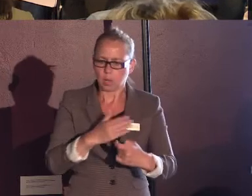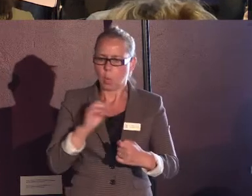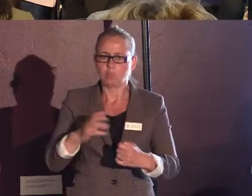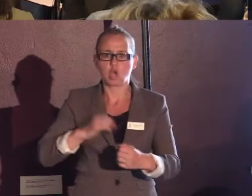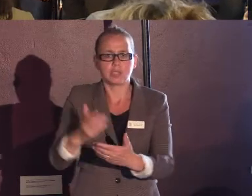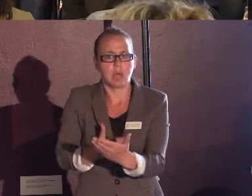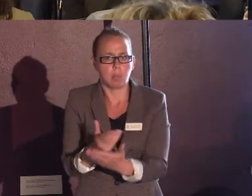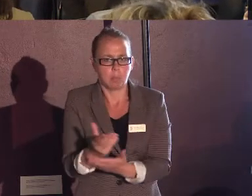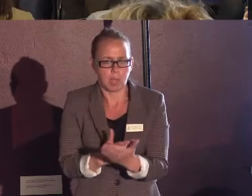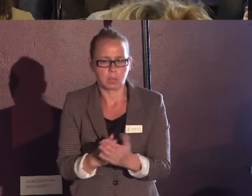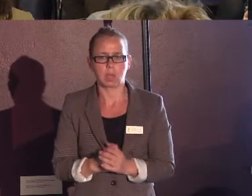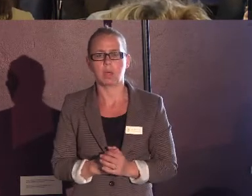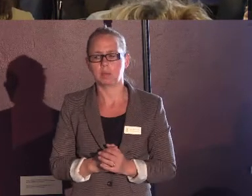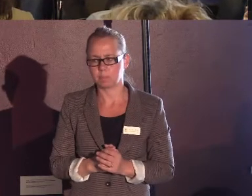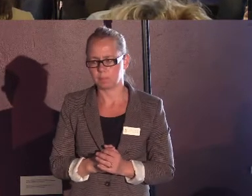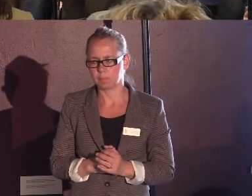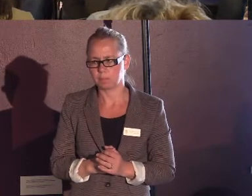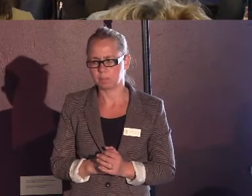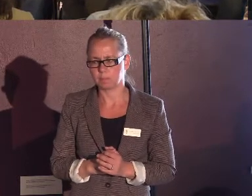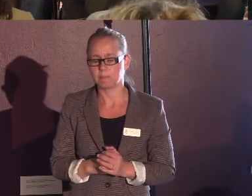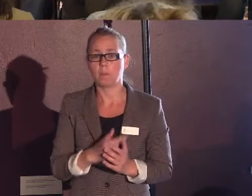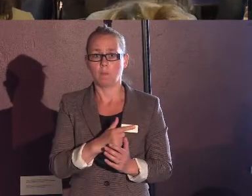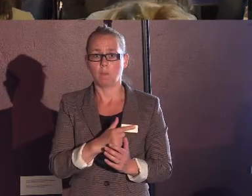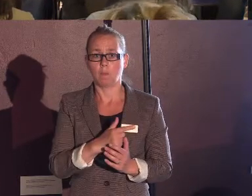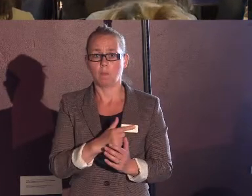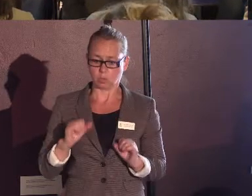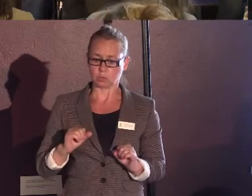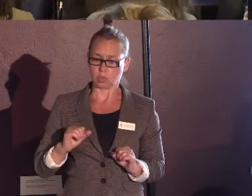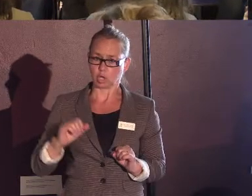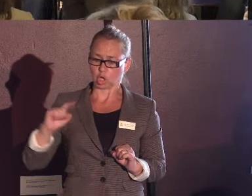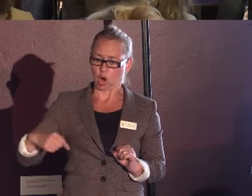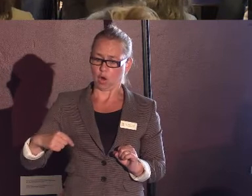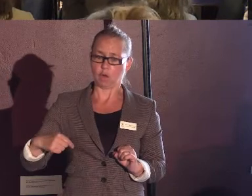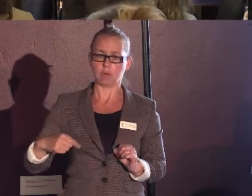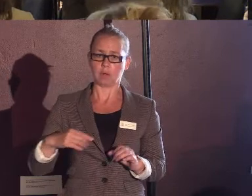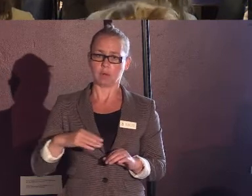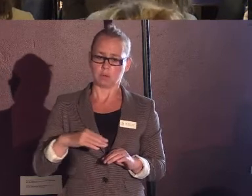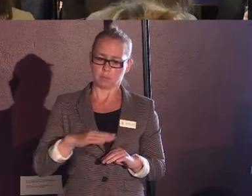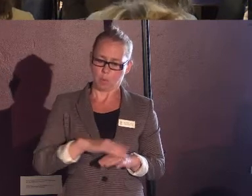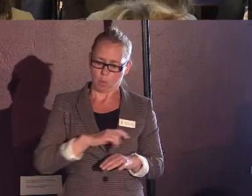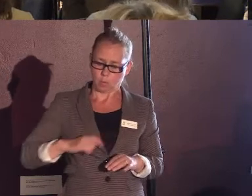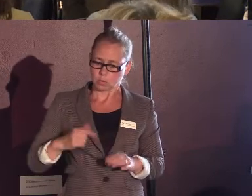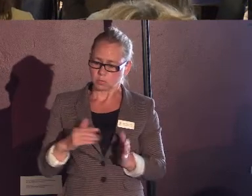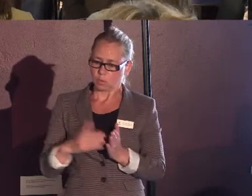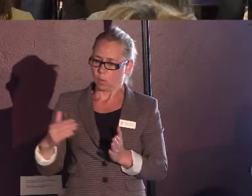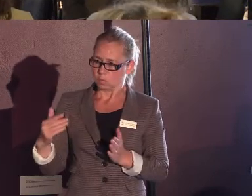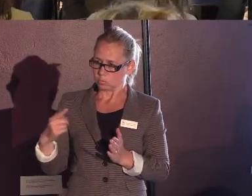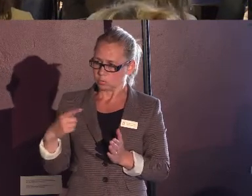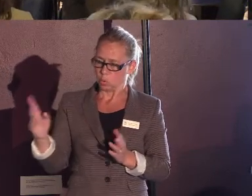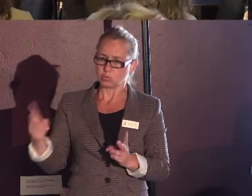samarbeten. För att det är ju, och vi har ju också ett krav på oss från våra